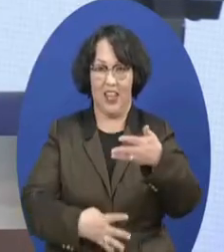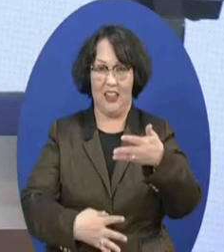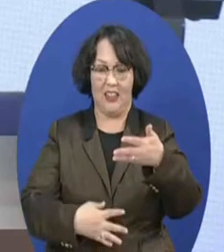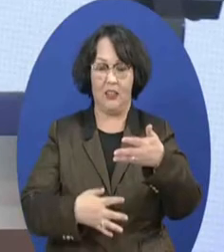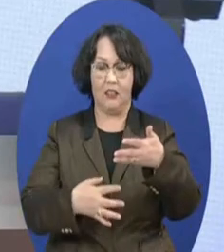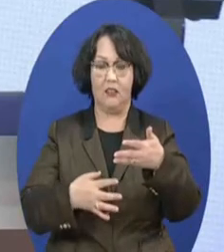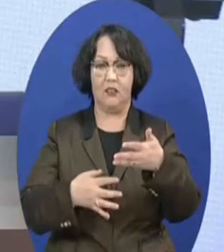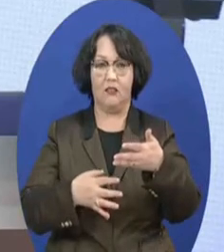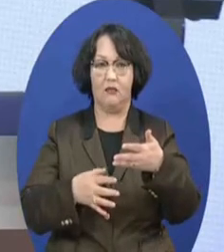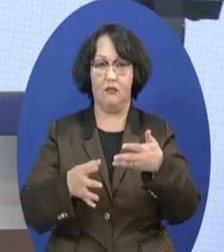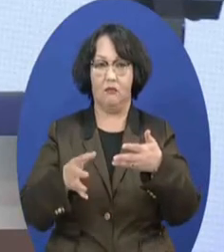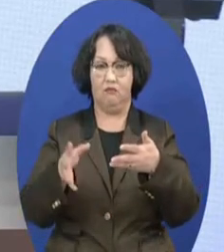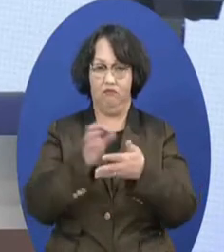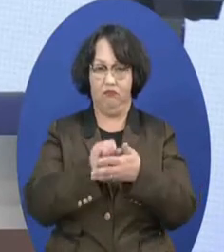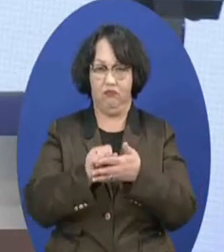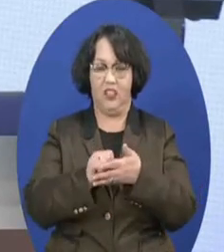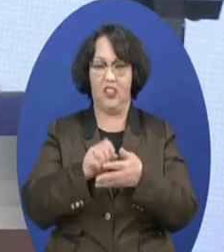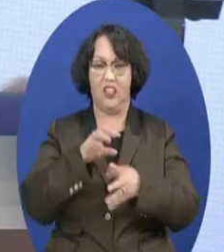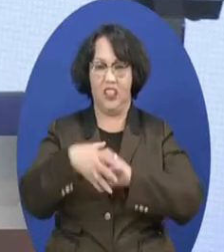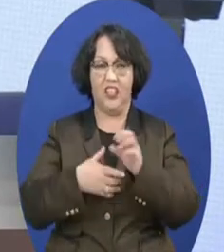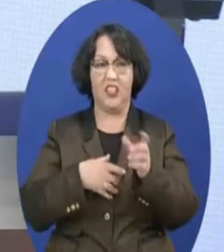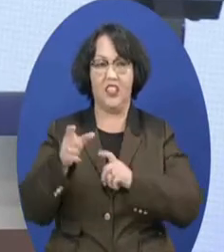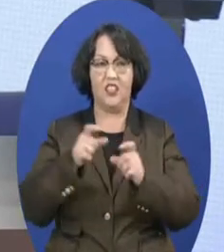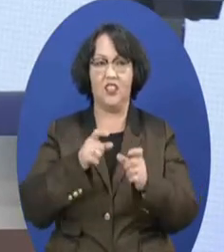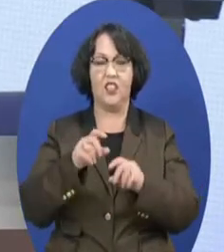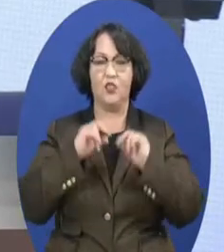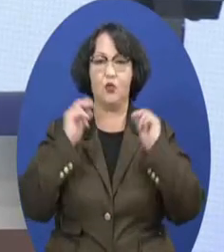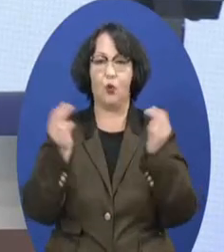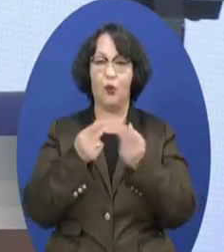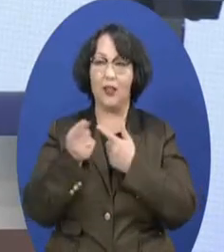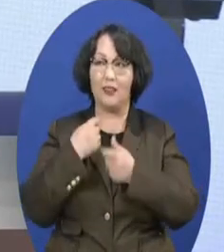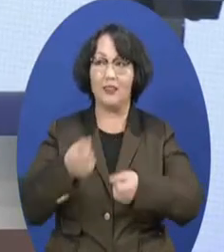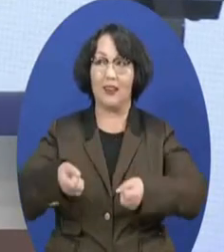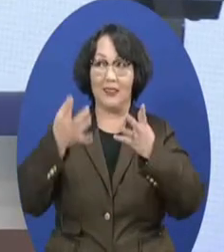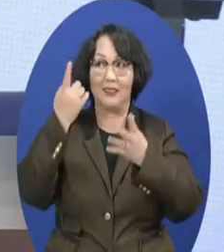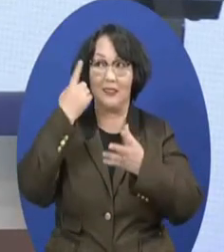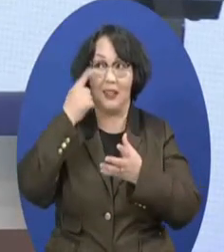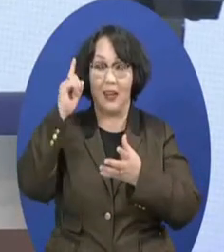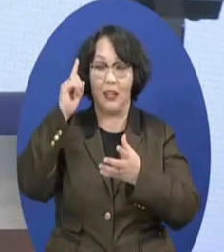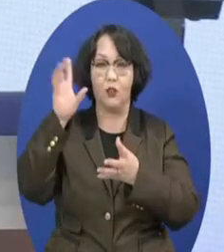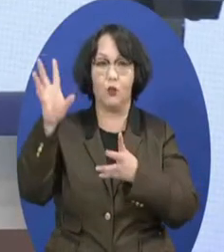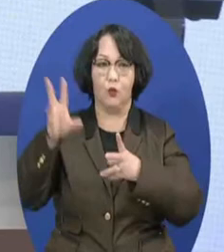эдийн засгийн формоос Клаус Шваб нарын гаргасан санаачлалыг хүлээн зөвшөөрөөд